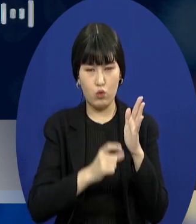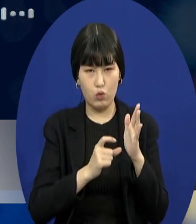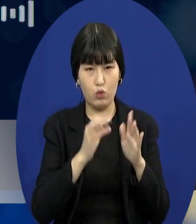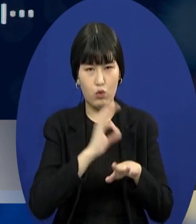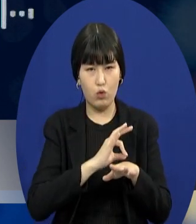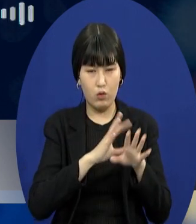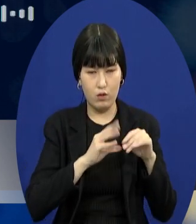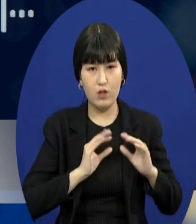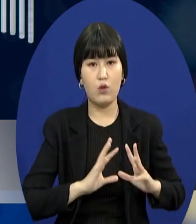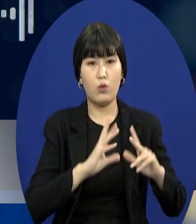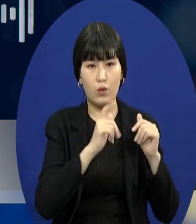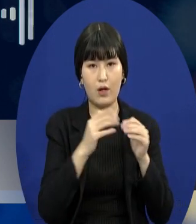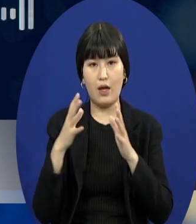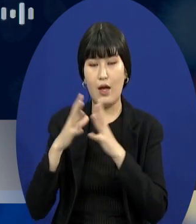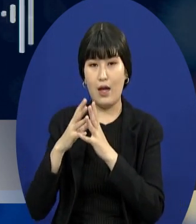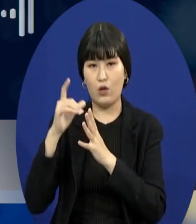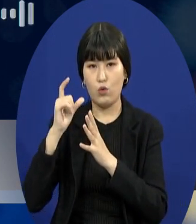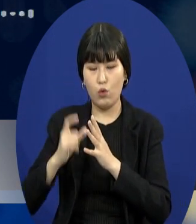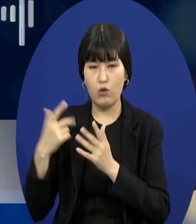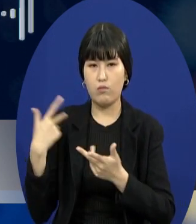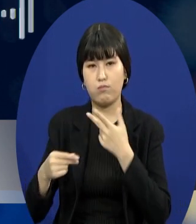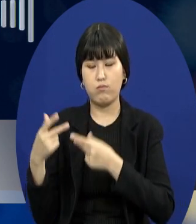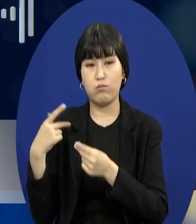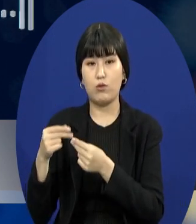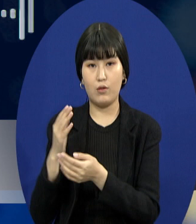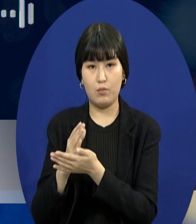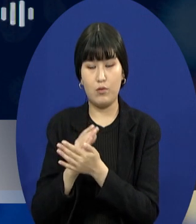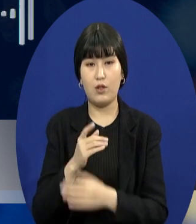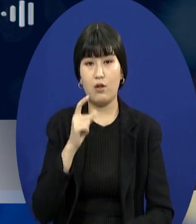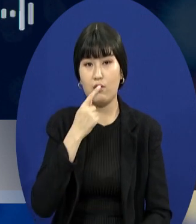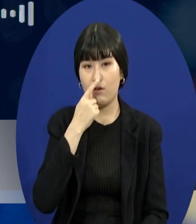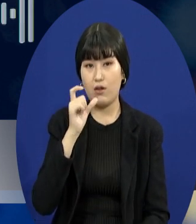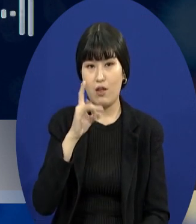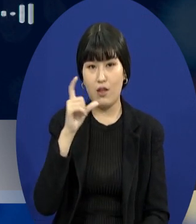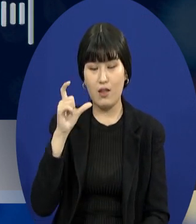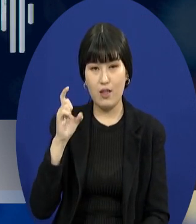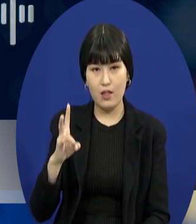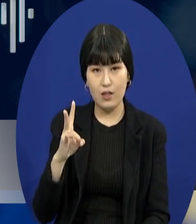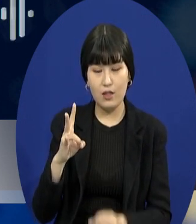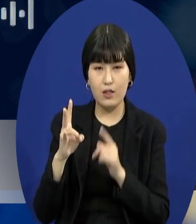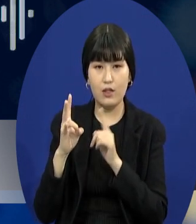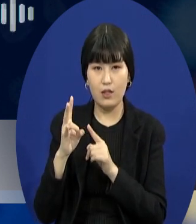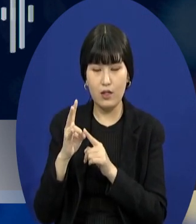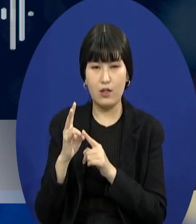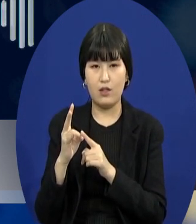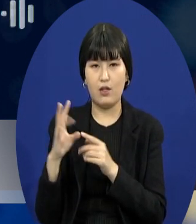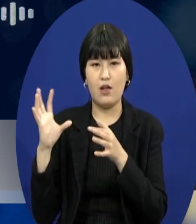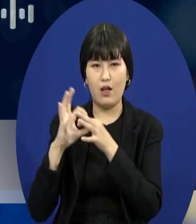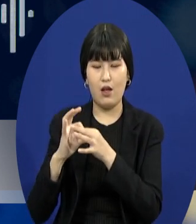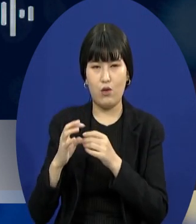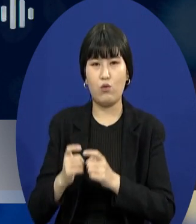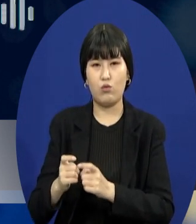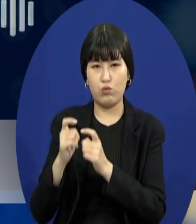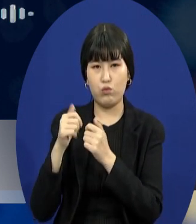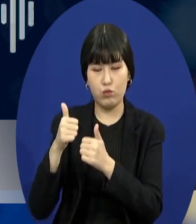одоо эмнэлэгт дэмжлээс ийм нөхцөл байдалтай байна. Ирээн хотод хөл халдварны эдгэрлэн бол мөр хэвээрээ гэхдээ